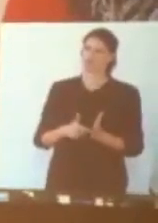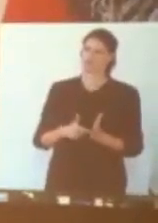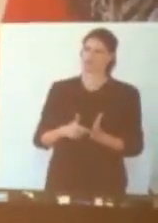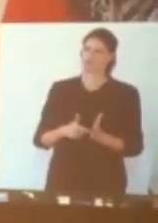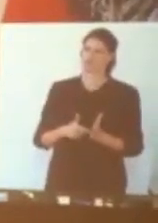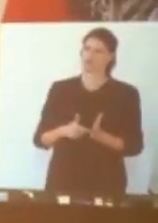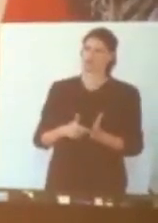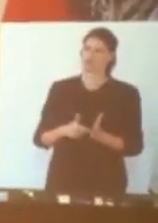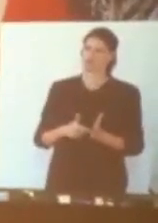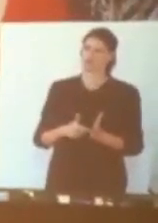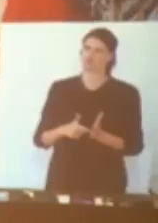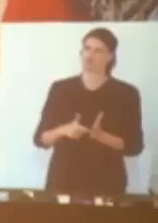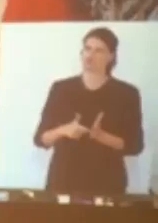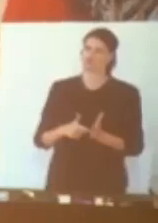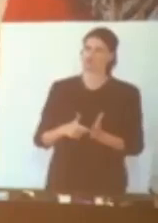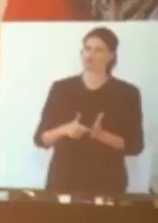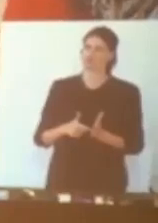Was glaubt ihr, welche Einschränkungen der hat?